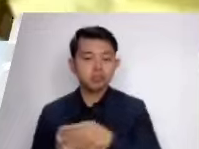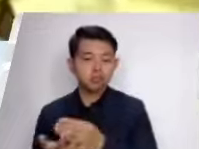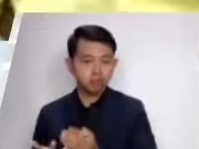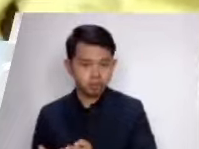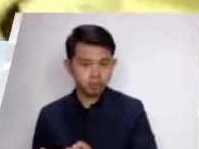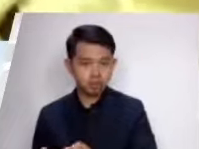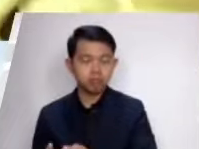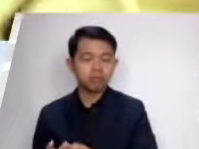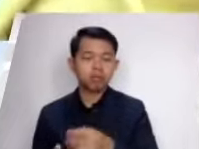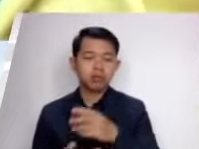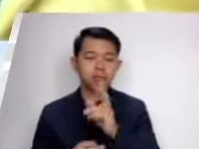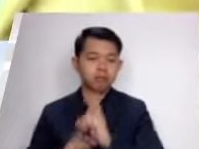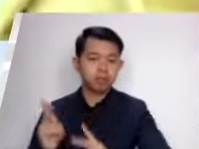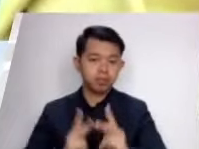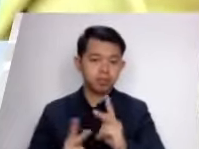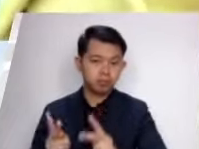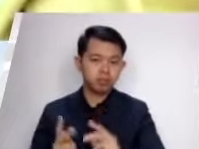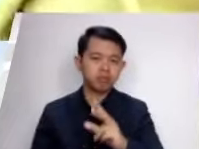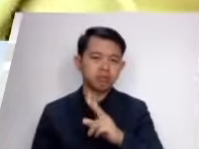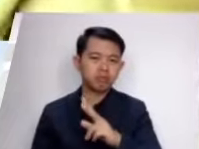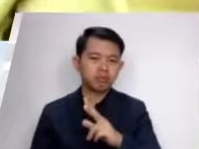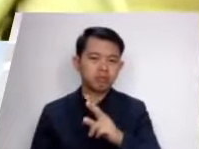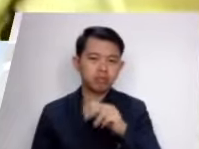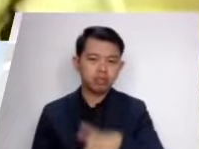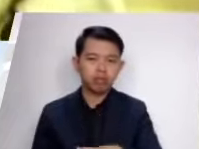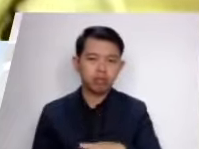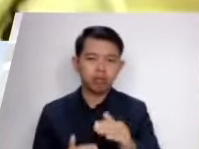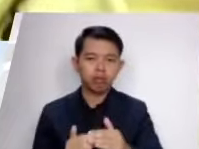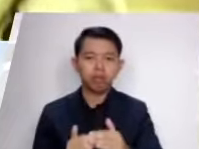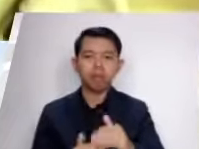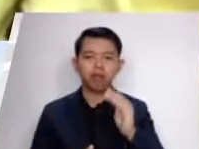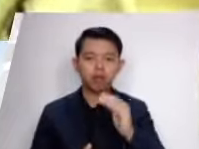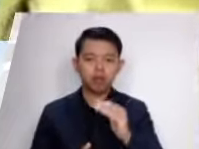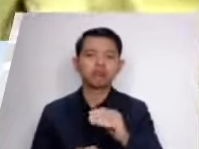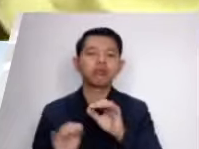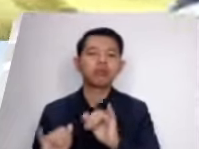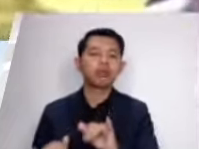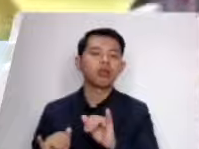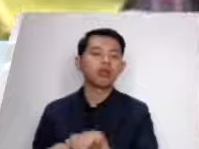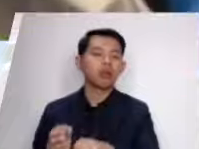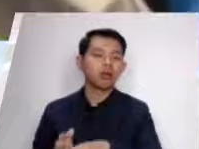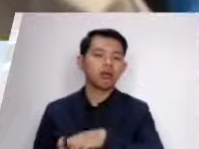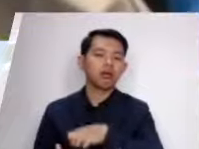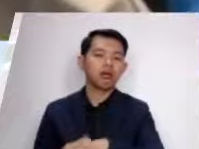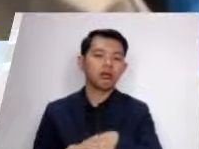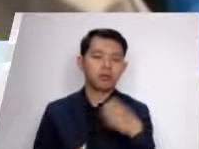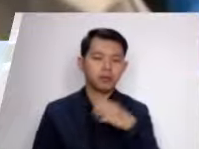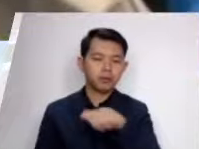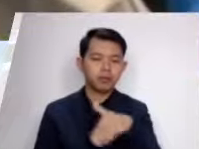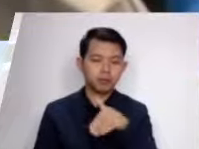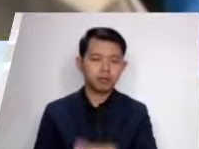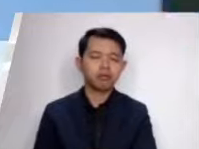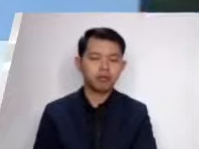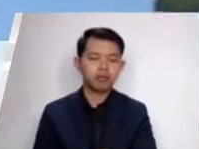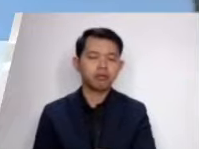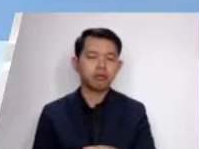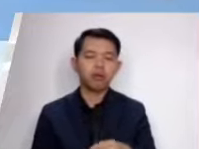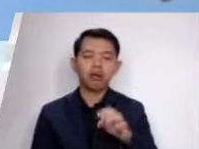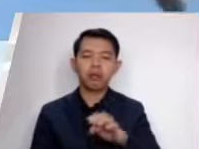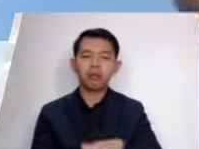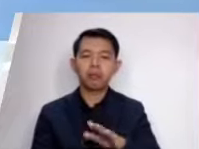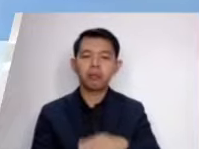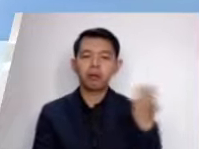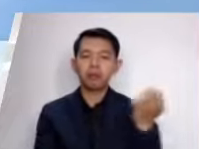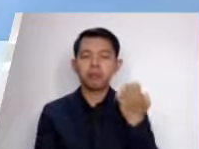ang mayigit 3,600 na residente sa La Castellana na nasa state of calamity pa rin. Nagkadayarian na ang ilang